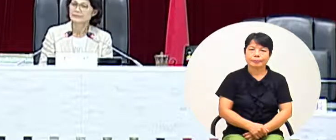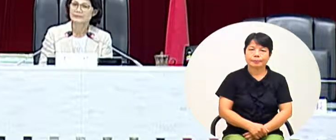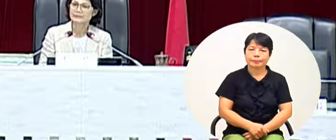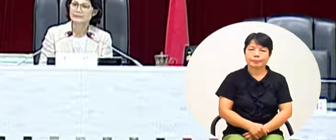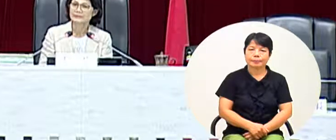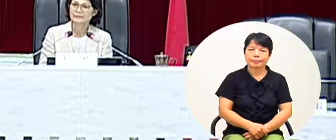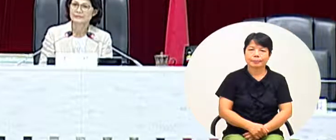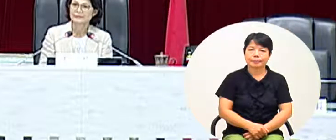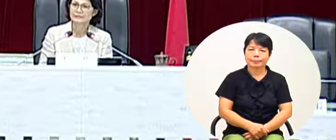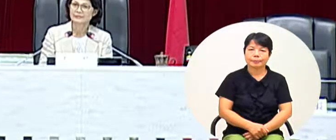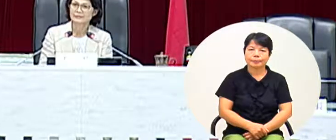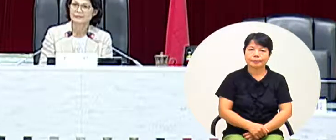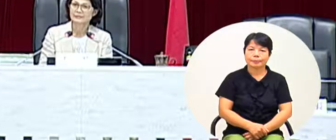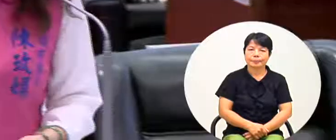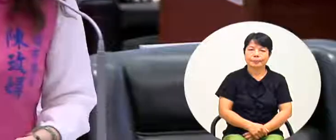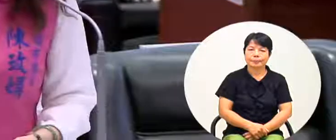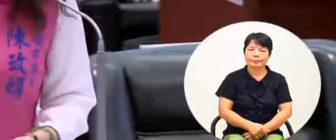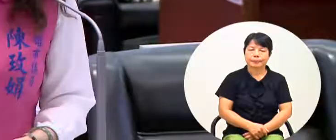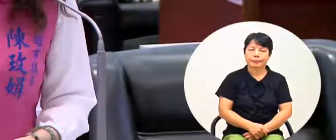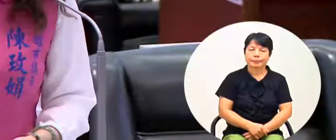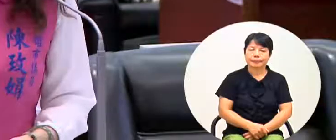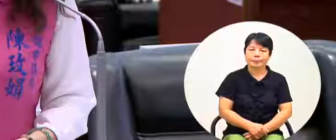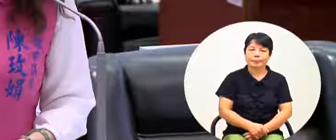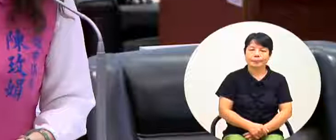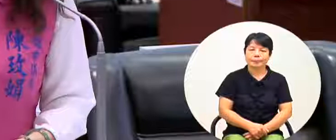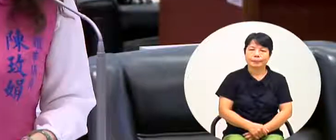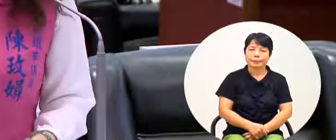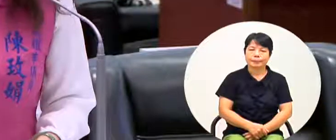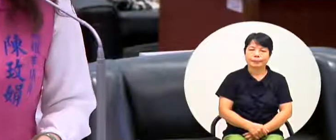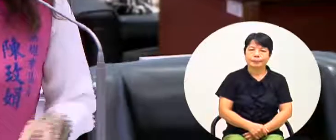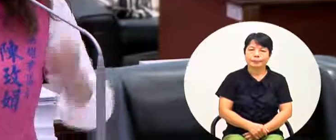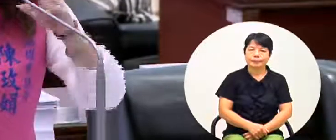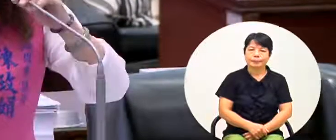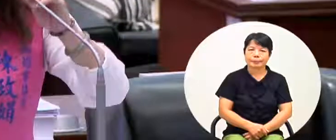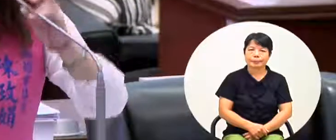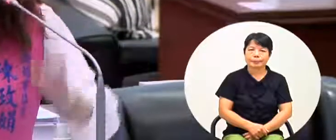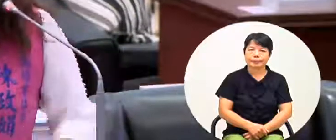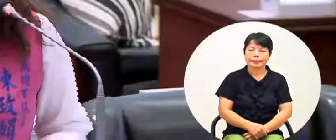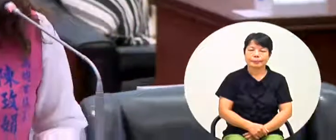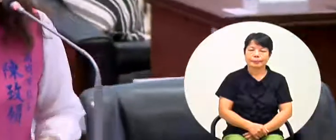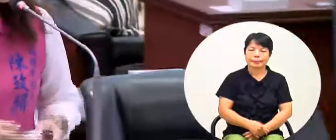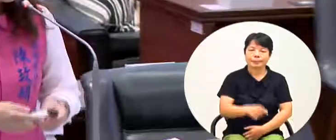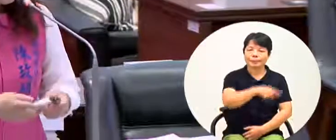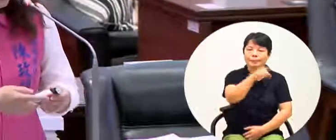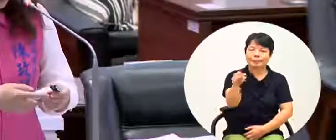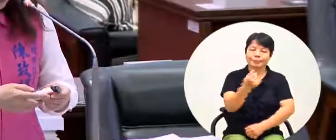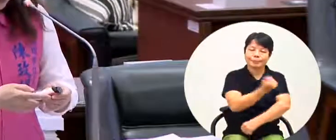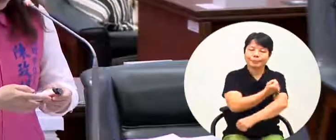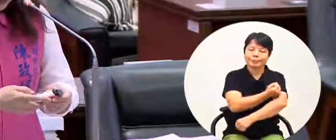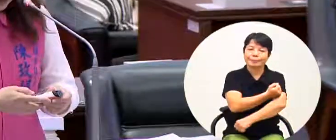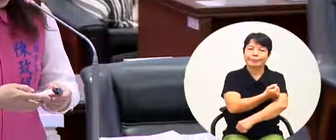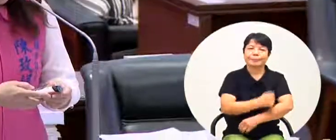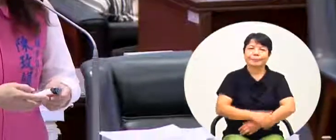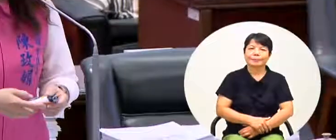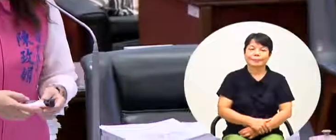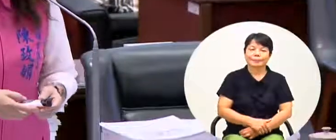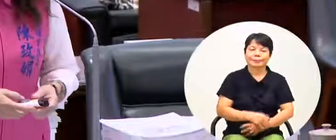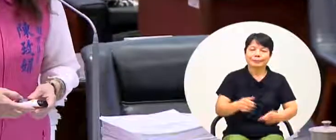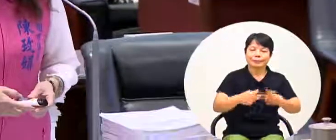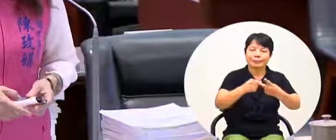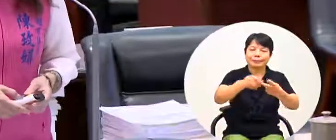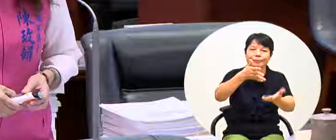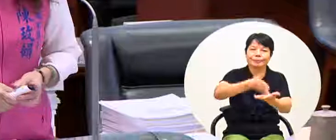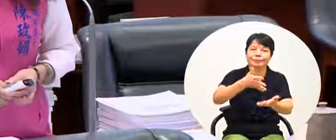好，谢谢，谢谢主席哈，大家辛苦了哈，第二次发言哈，我想因为延续